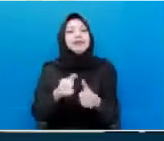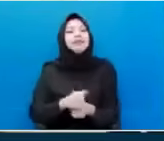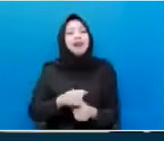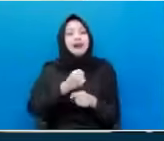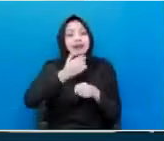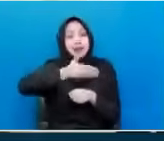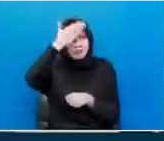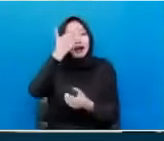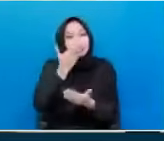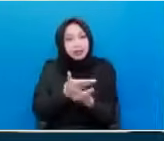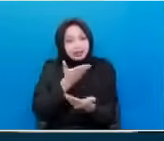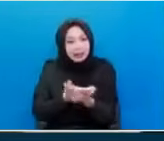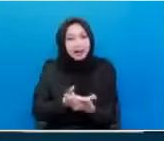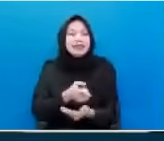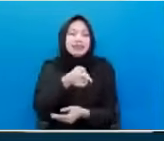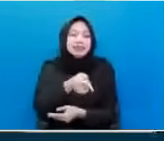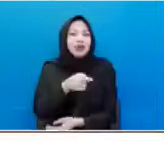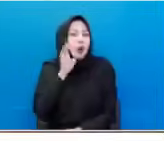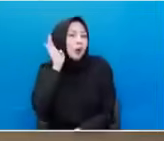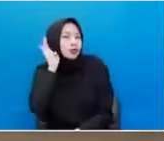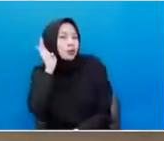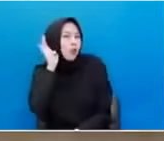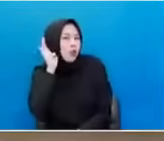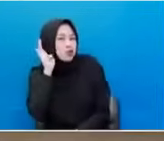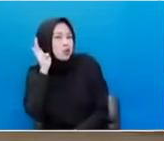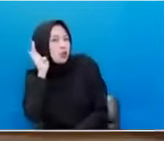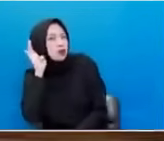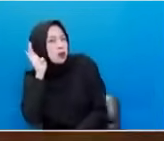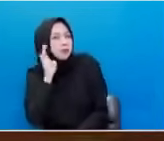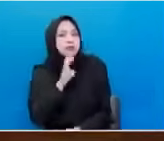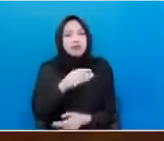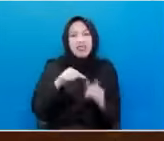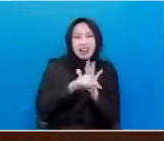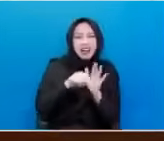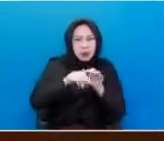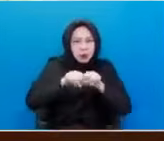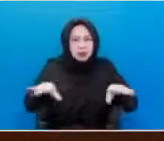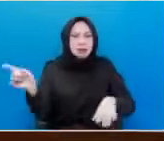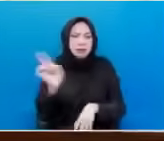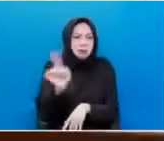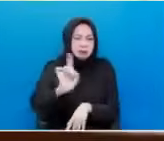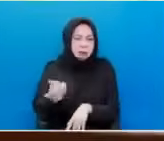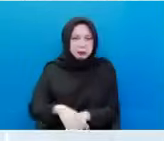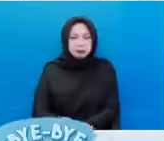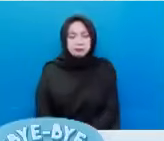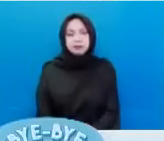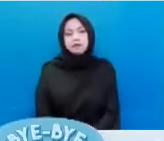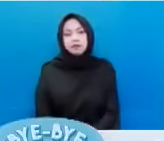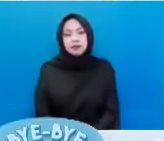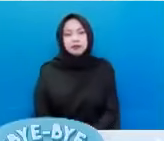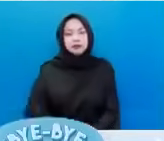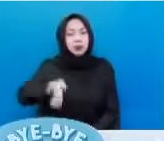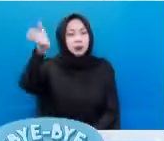saja Gibra meminta agar tidak memunculkan dugaan atau isu yang negatif sebelumnya